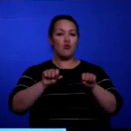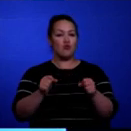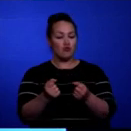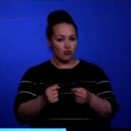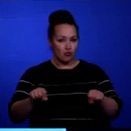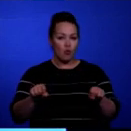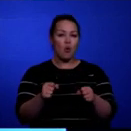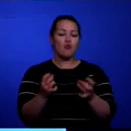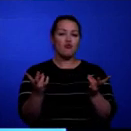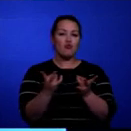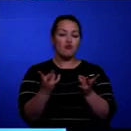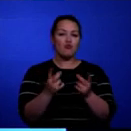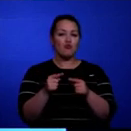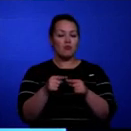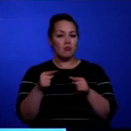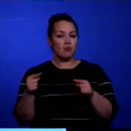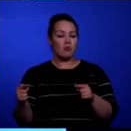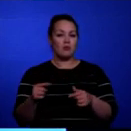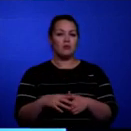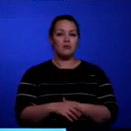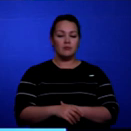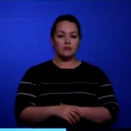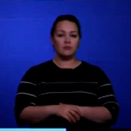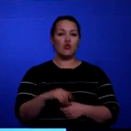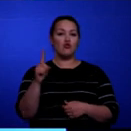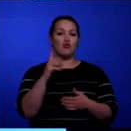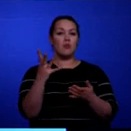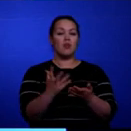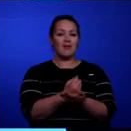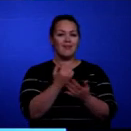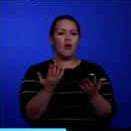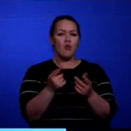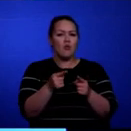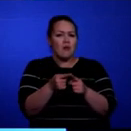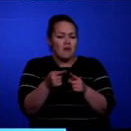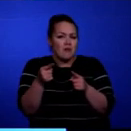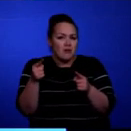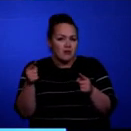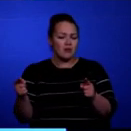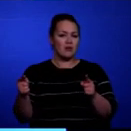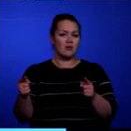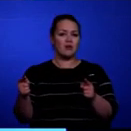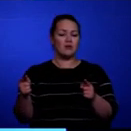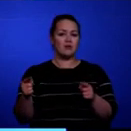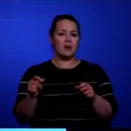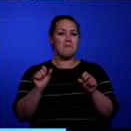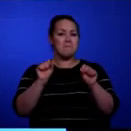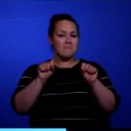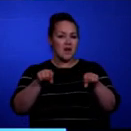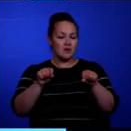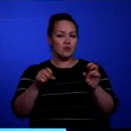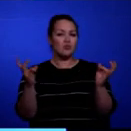расстояние или нет чтобы найти какое же расстояние удалось преодолеть мотоциклисту